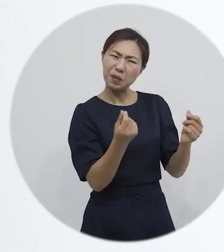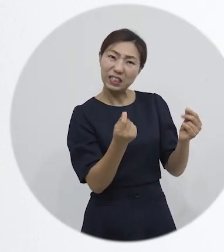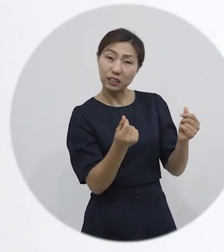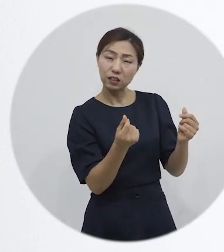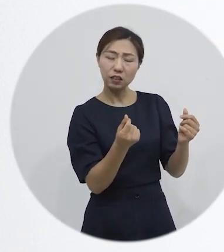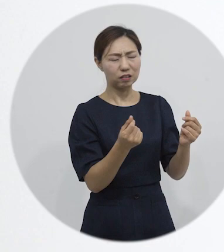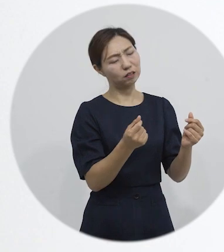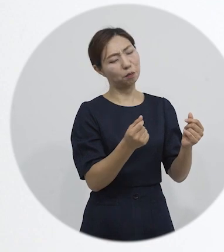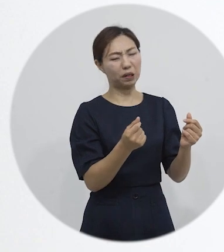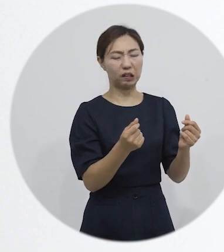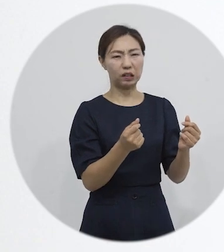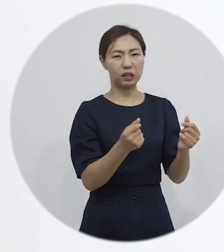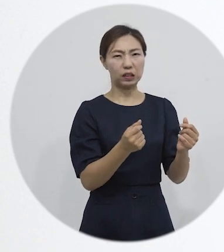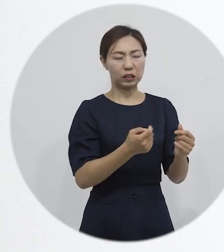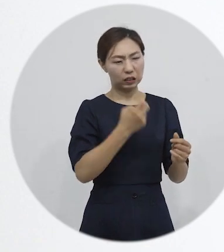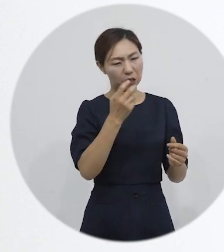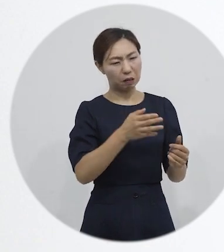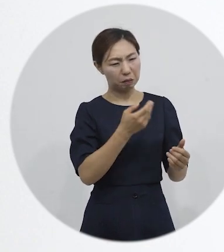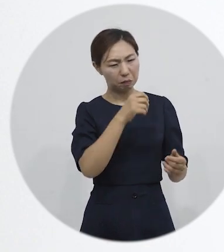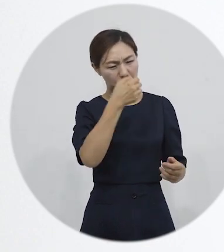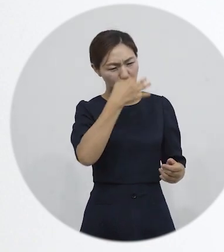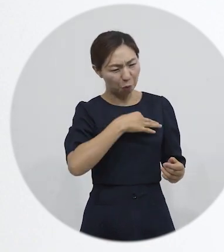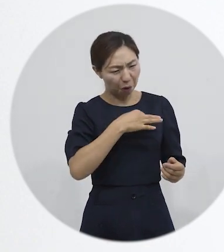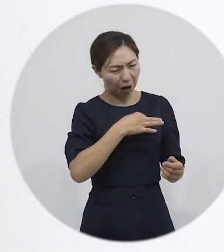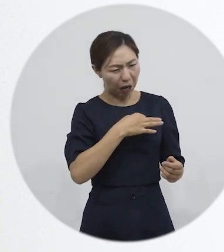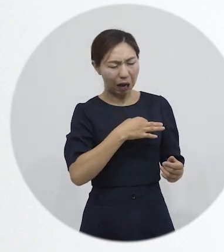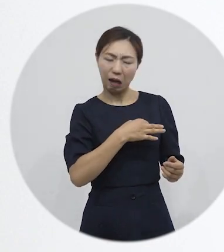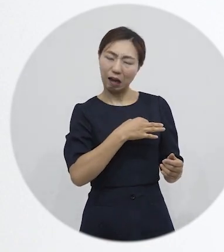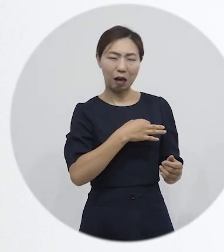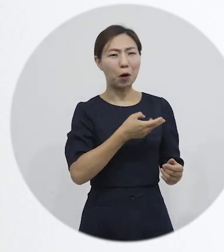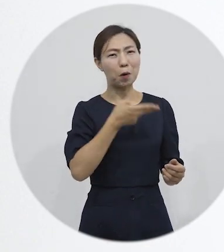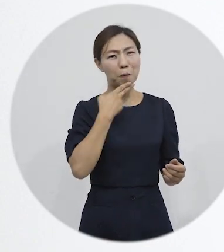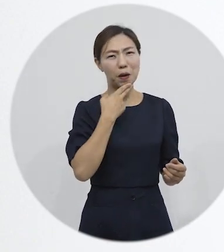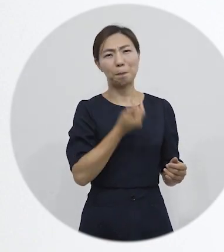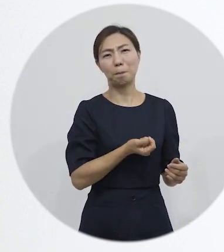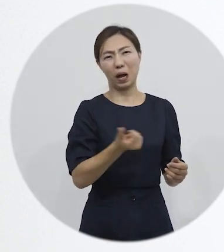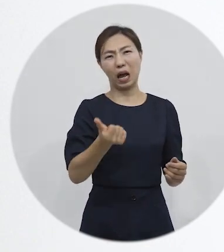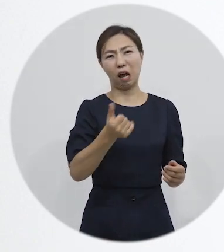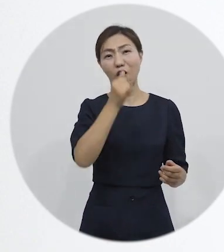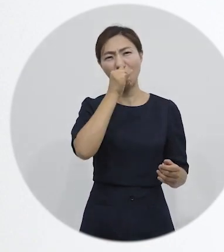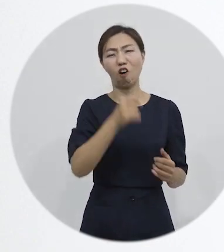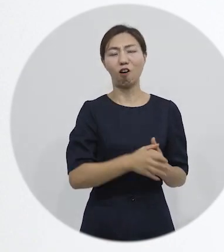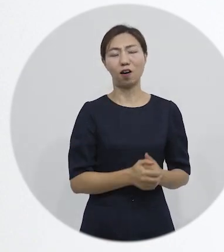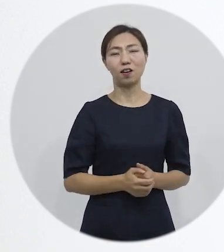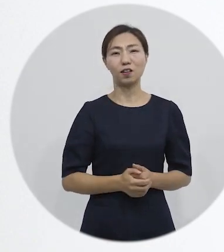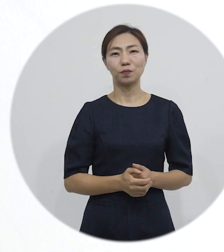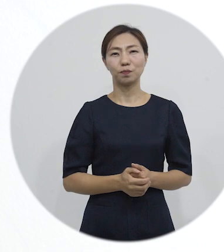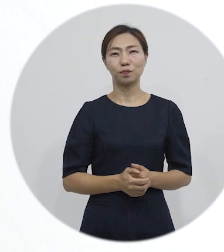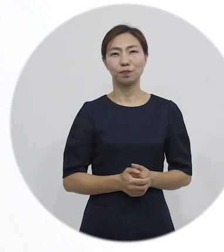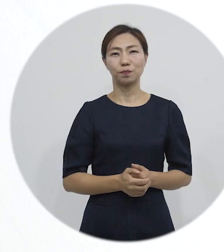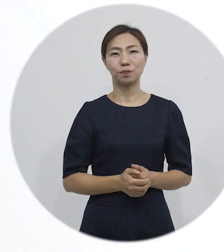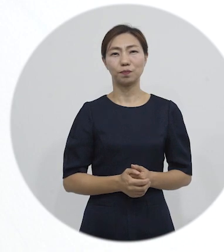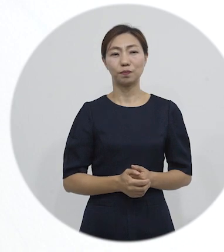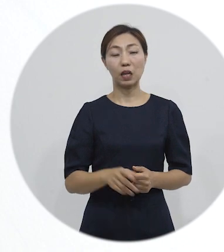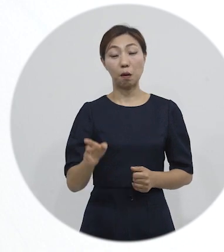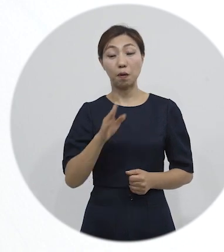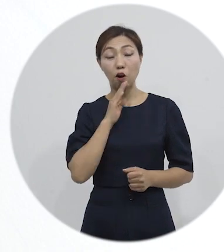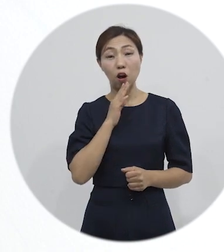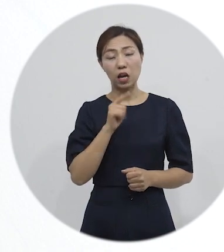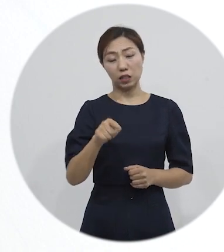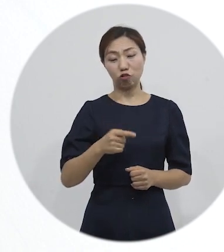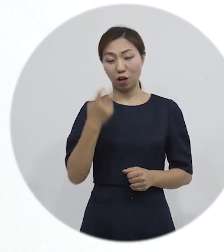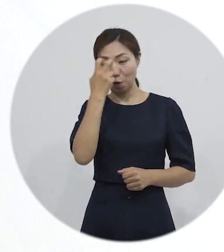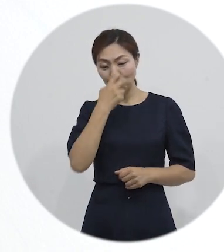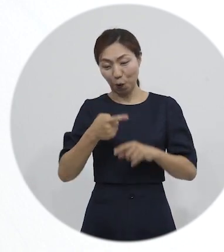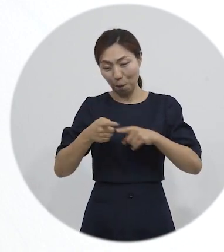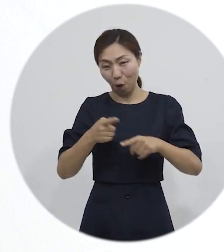이런 사업들은 사실은 적격 검토에서 탈락이 그러니까 부적격으로 판단이 될 가능성이 매우 높습니다. 물론 그걸 또